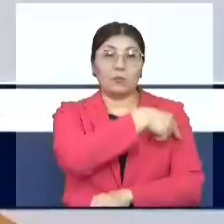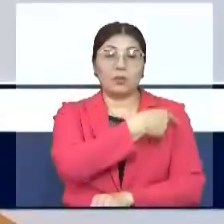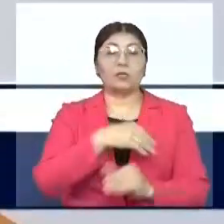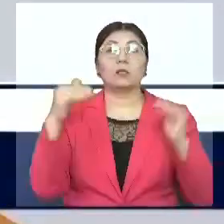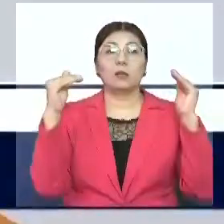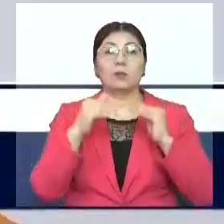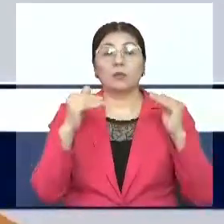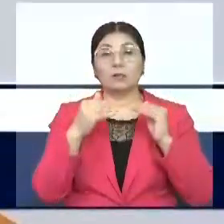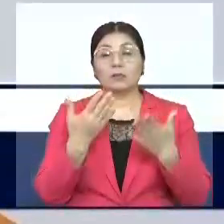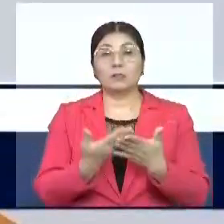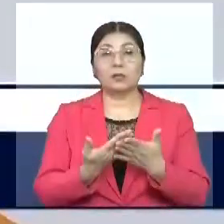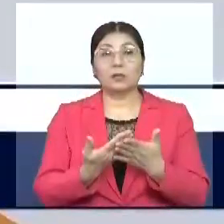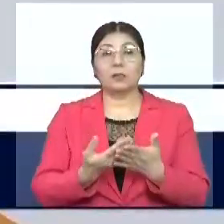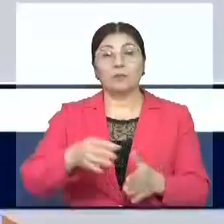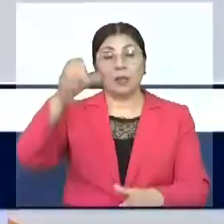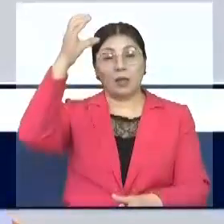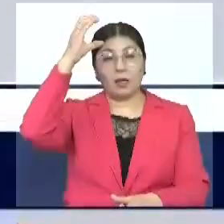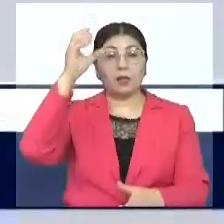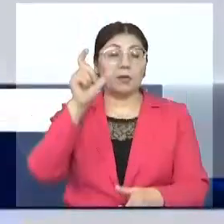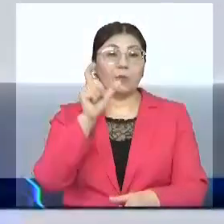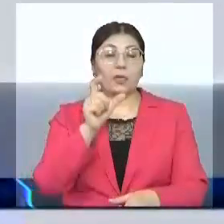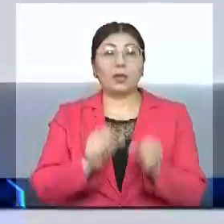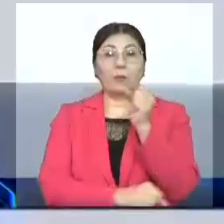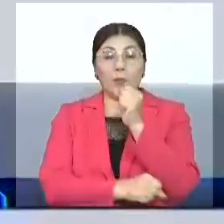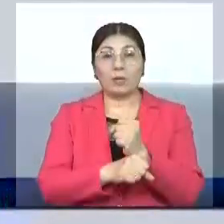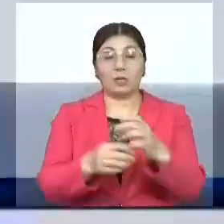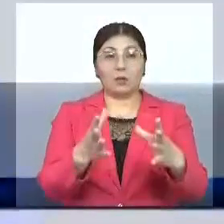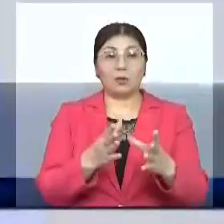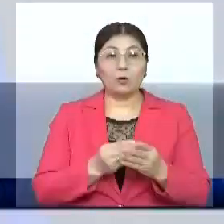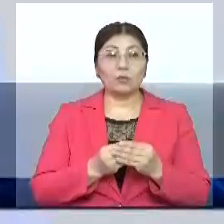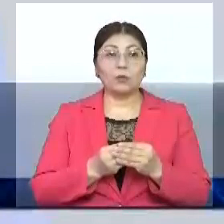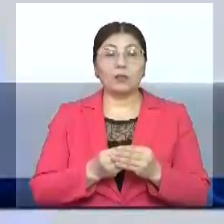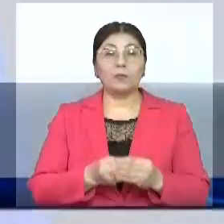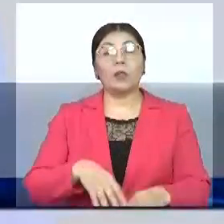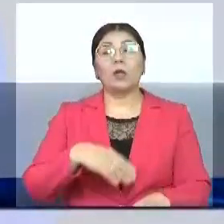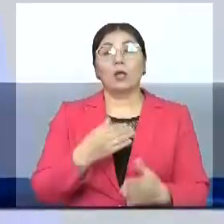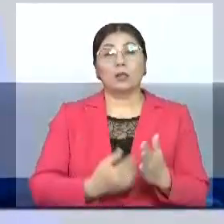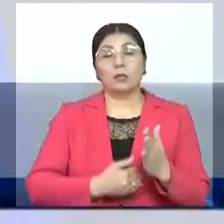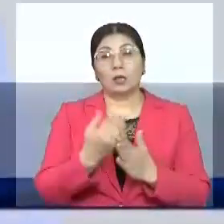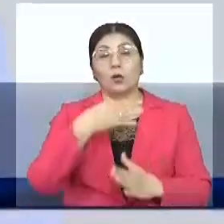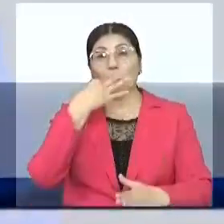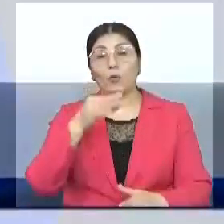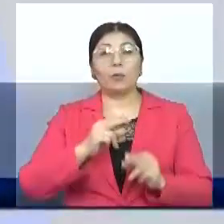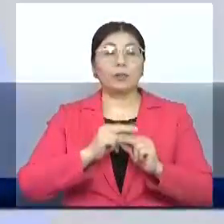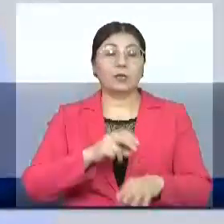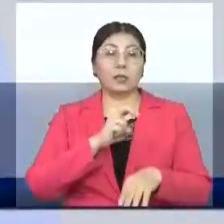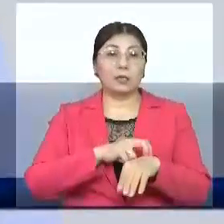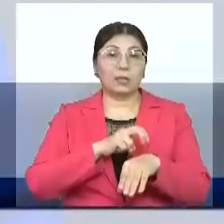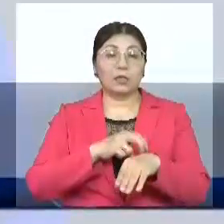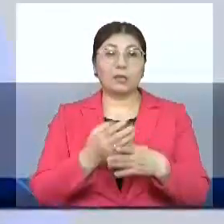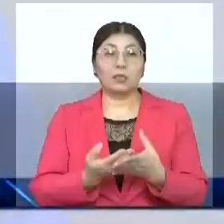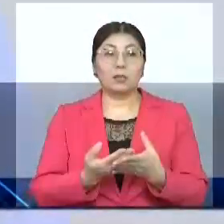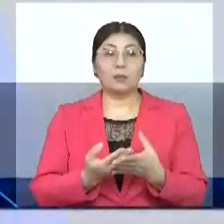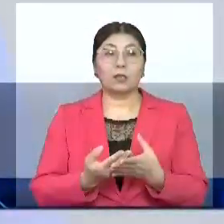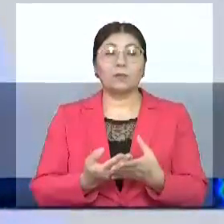университетінің кафедра ғылыми мамандарымен қоса біздің жоғары санатты дәрігерлер бөлім меңгерушілері